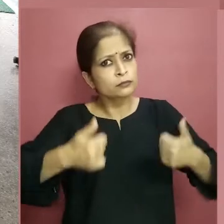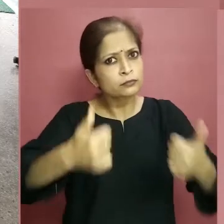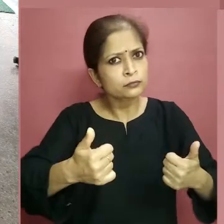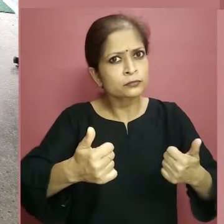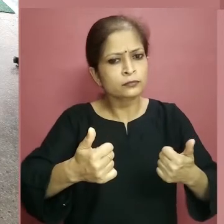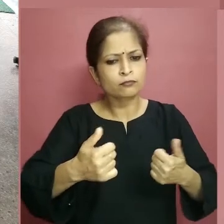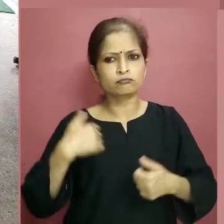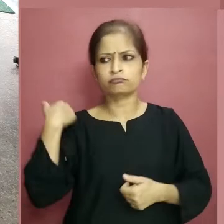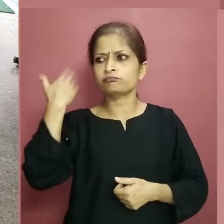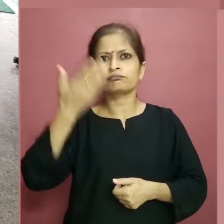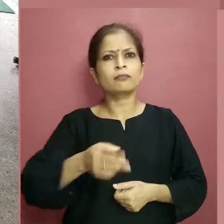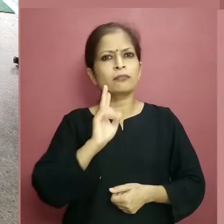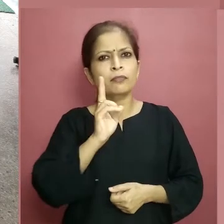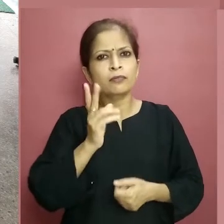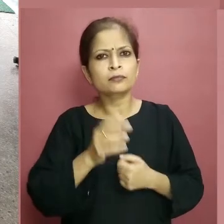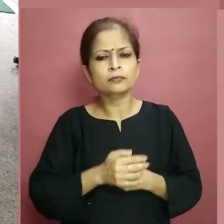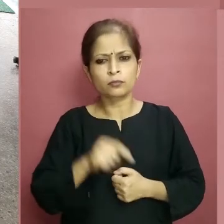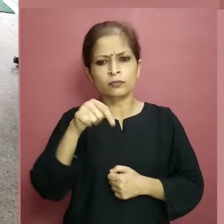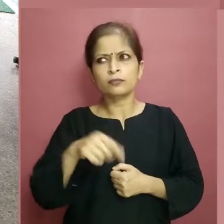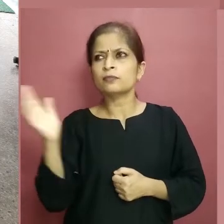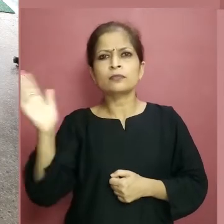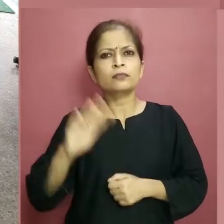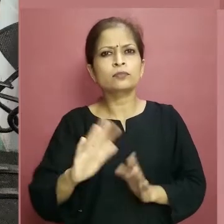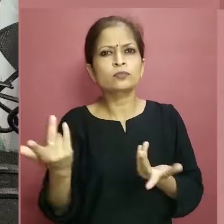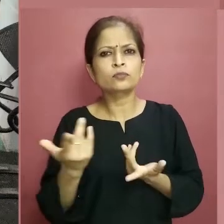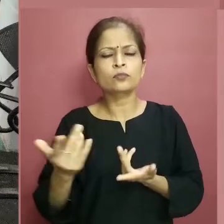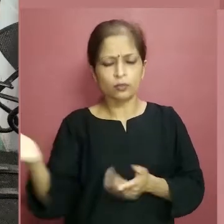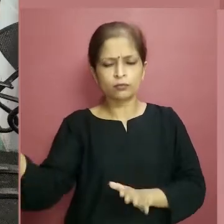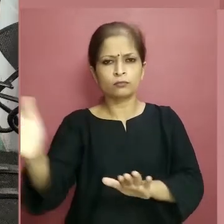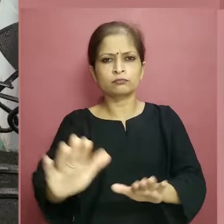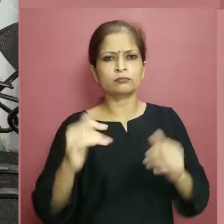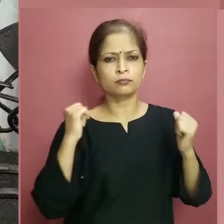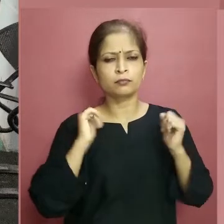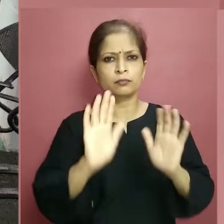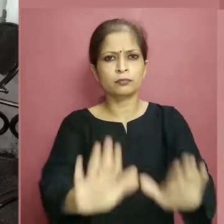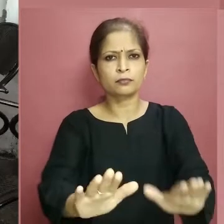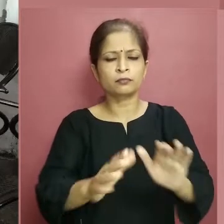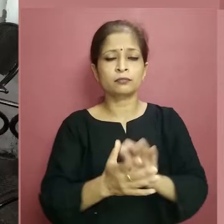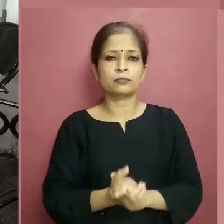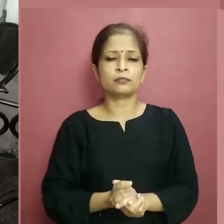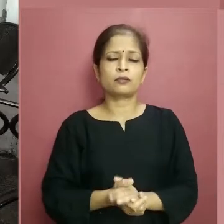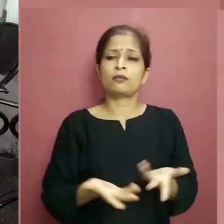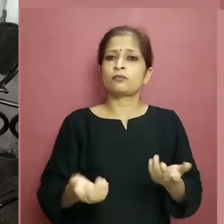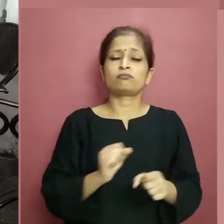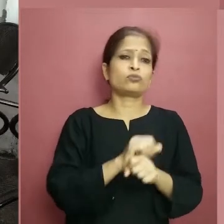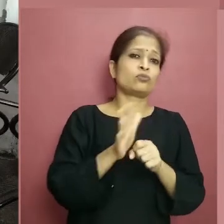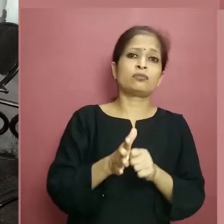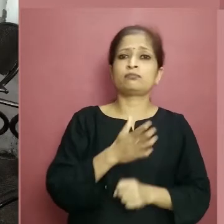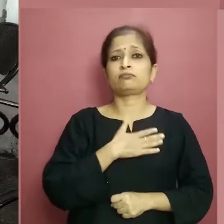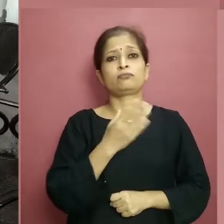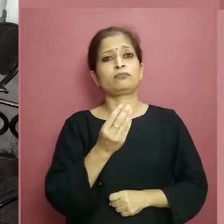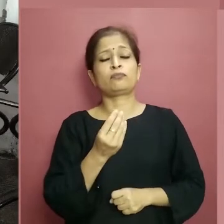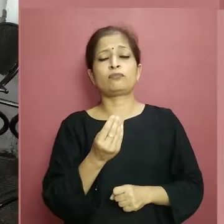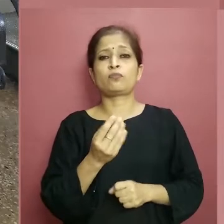हो? बड़े दिनों बाद बात हो रही है तुमसे। और यहाँ क्या कर रही हो? आओ आओ बैठो। इस कोरोना ने तो मन में